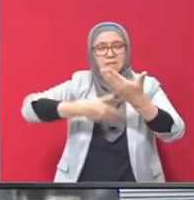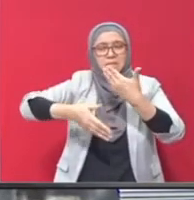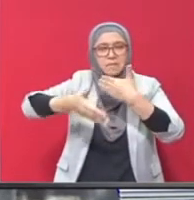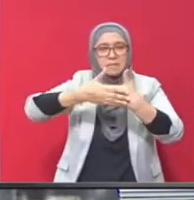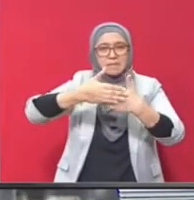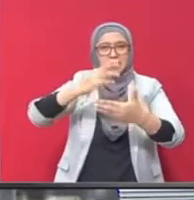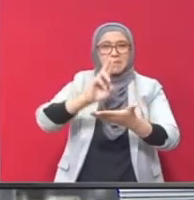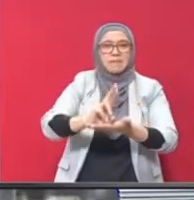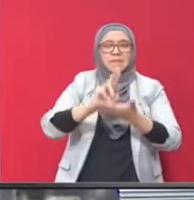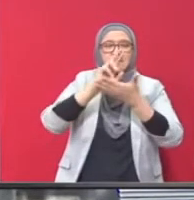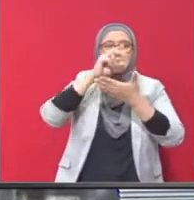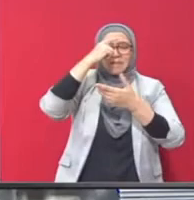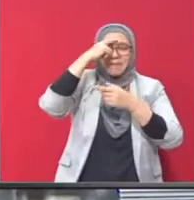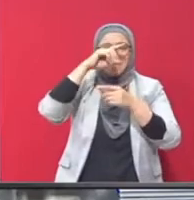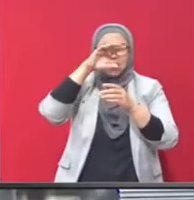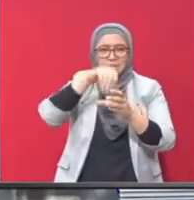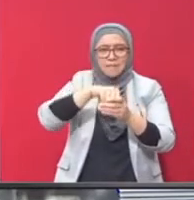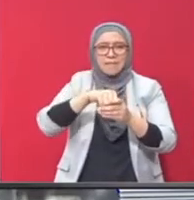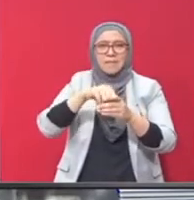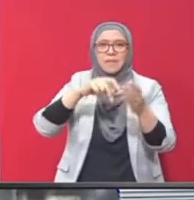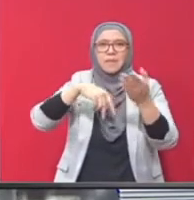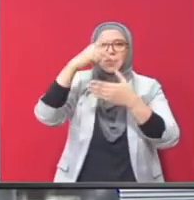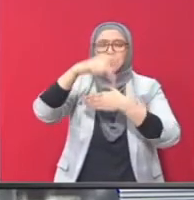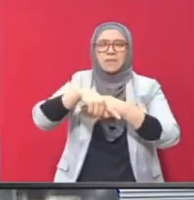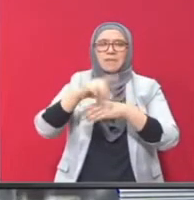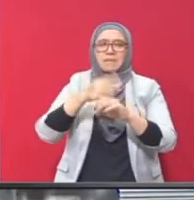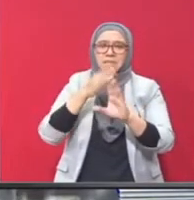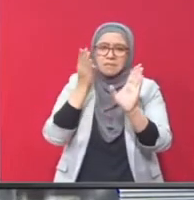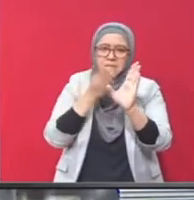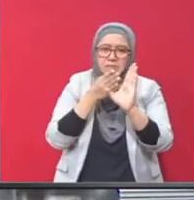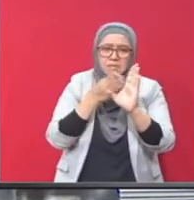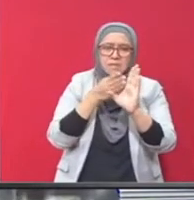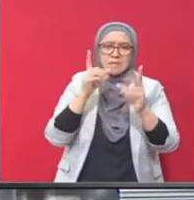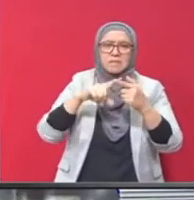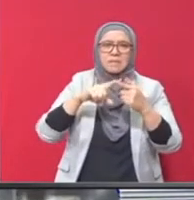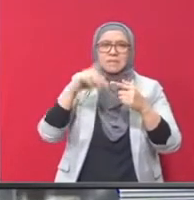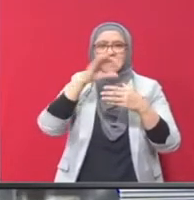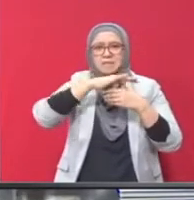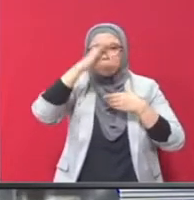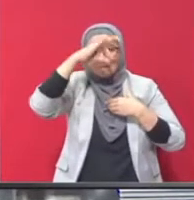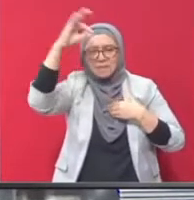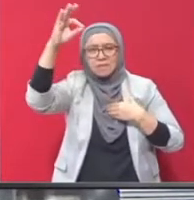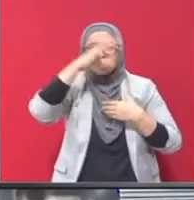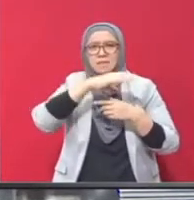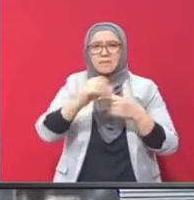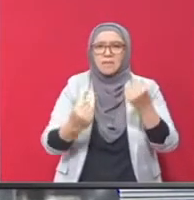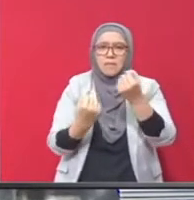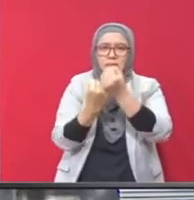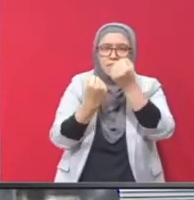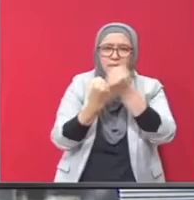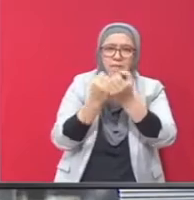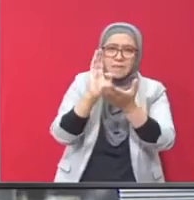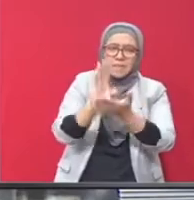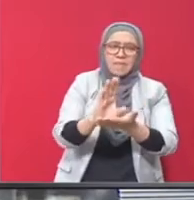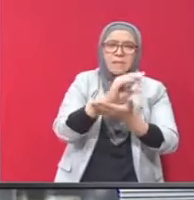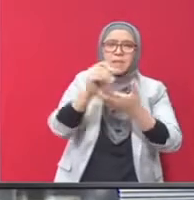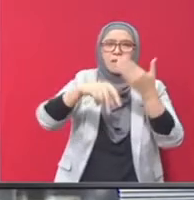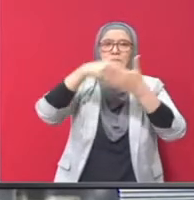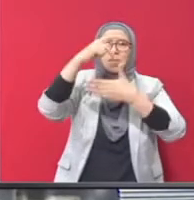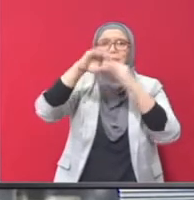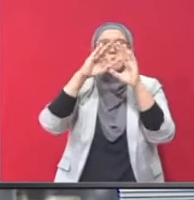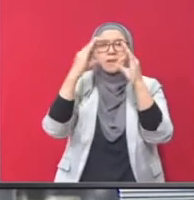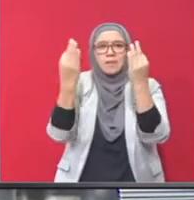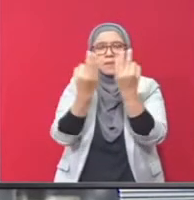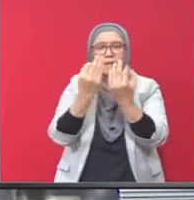termasuk program seekor sosial rohanian kelompok sokong bantu program Keluarga progame